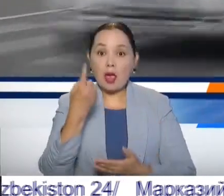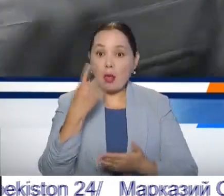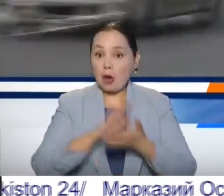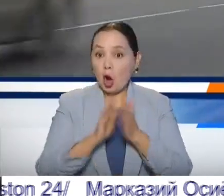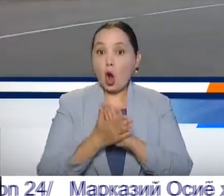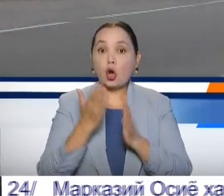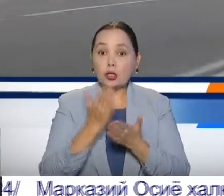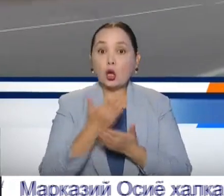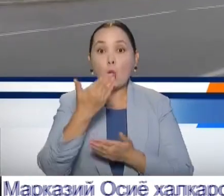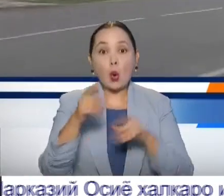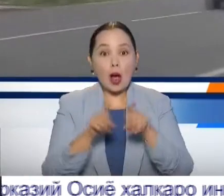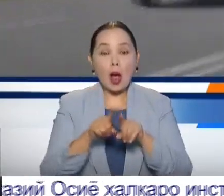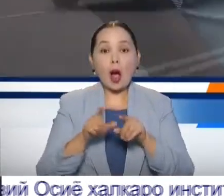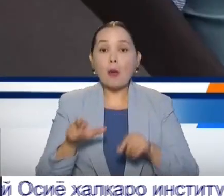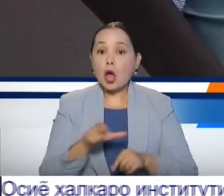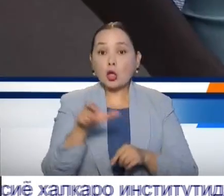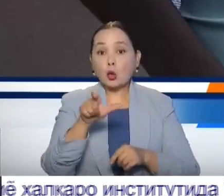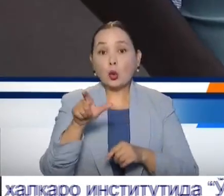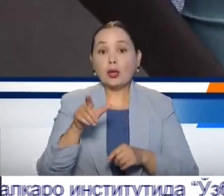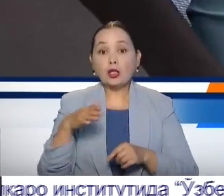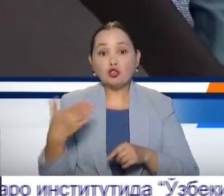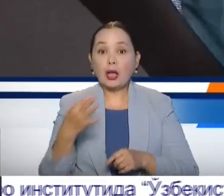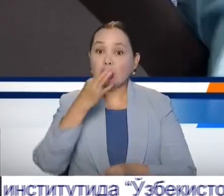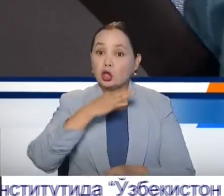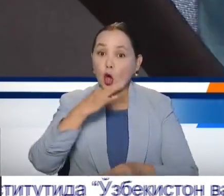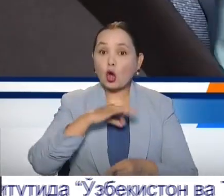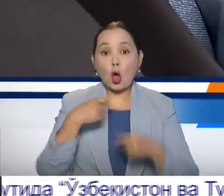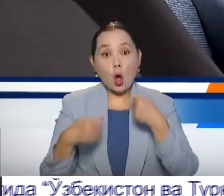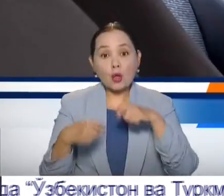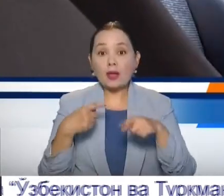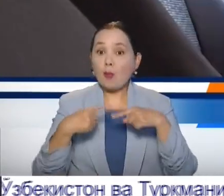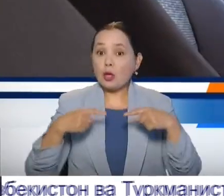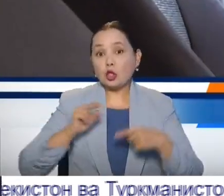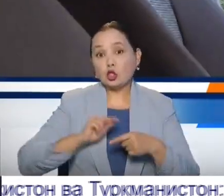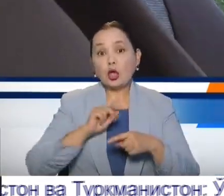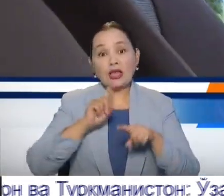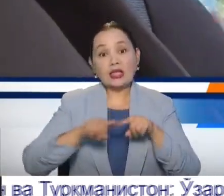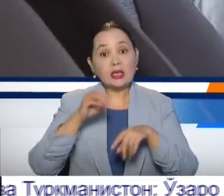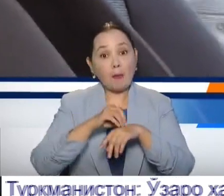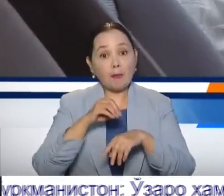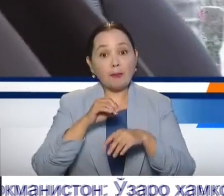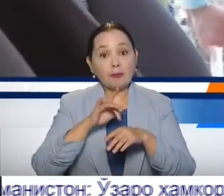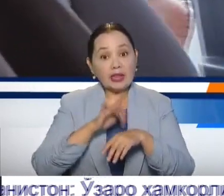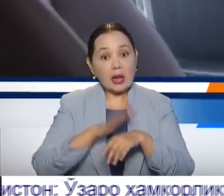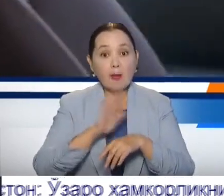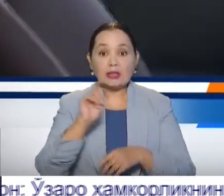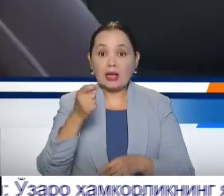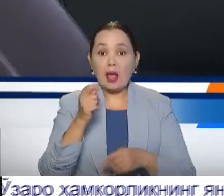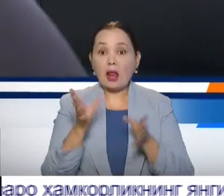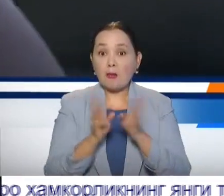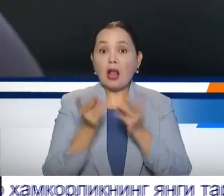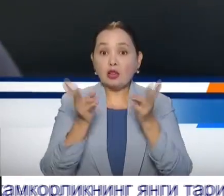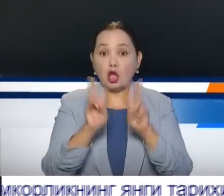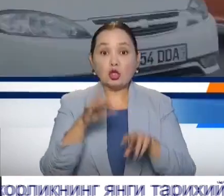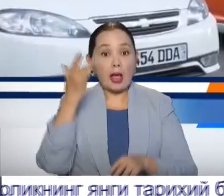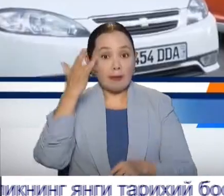holat bor. U ham bo'lsa yo'l chetidagi do'konlar, dorixonalarga yoki u bu ishimizni tez bitiramiz deb mashinamizni kalit bilan tashlab